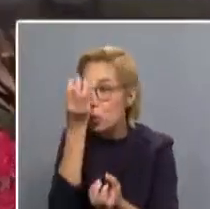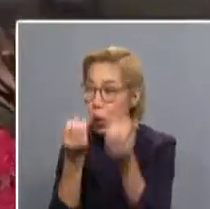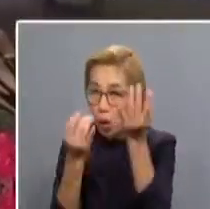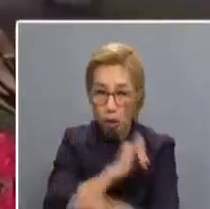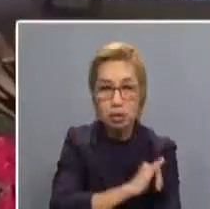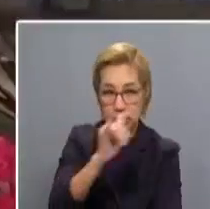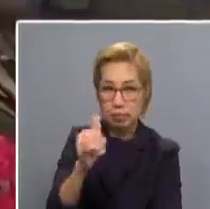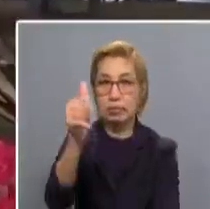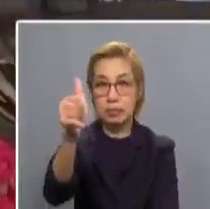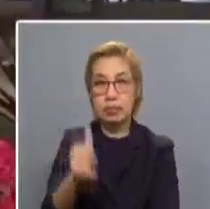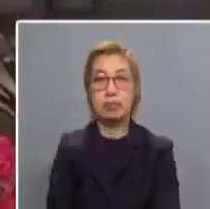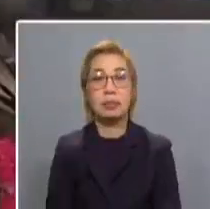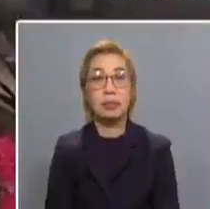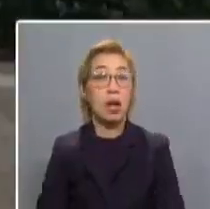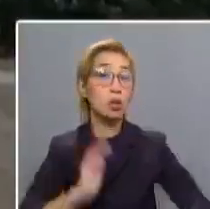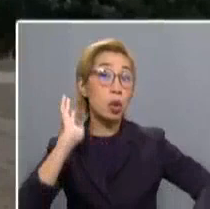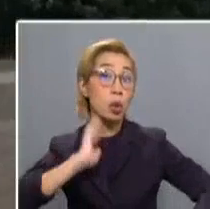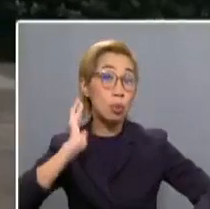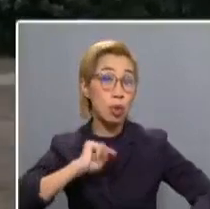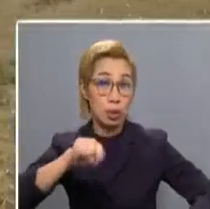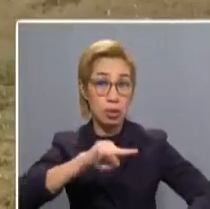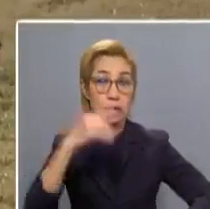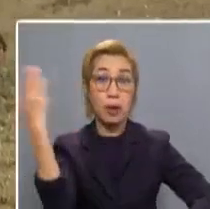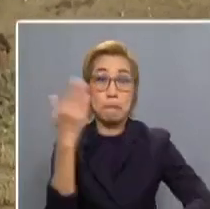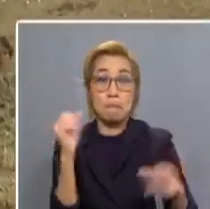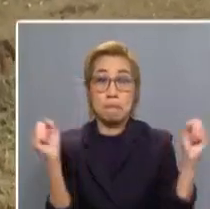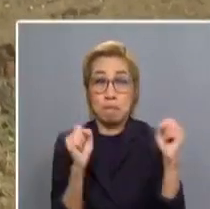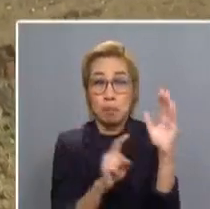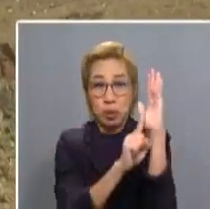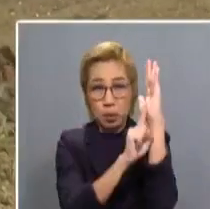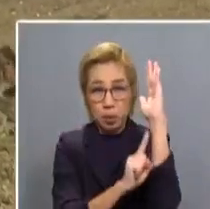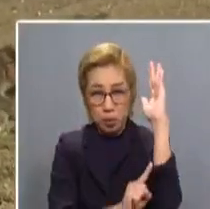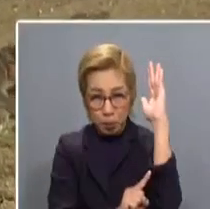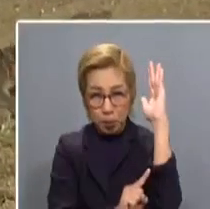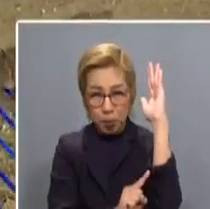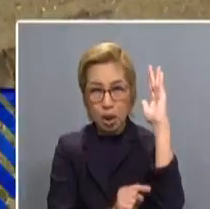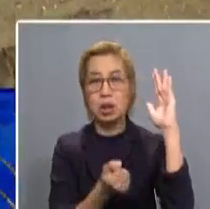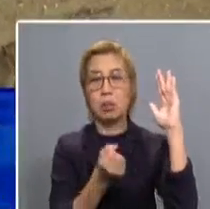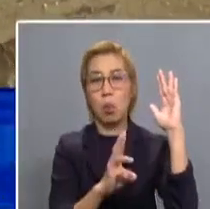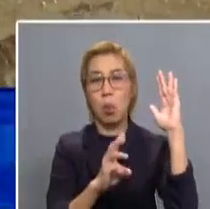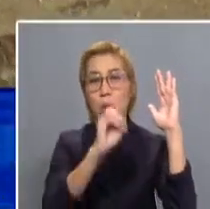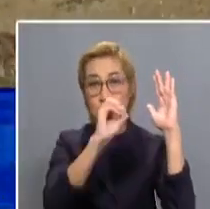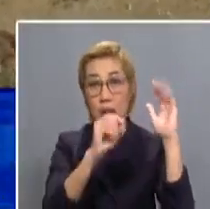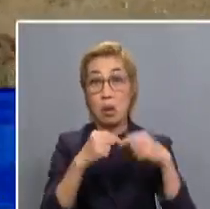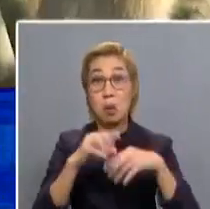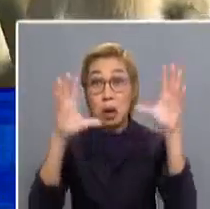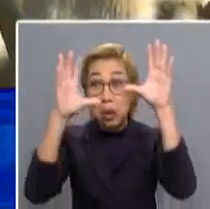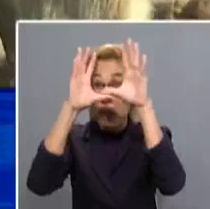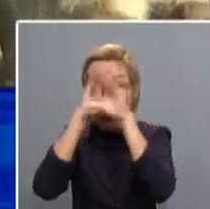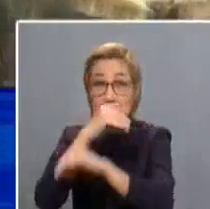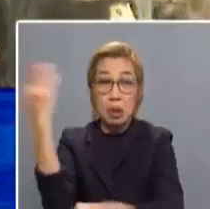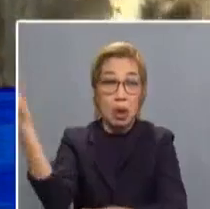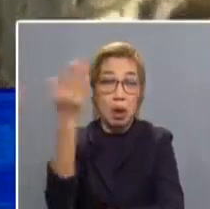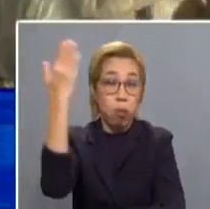คะส่วนที่ลพบุรีค่ะอุณหภูมิลดต่ำลงมาอยู่ที่16องศาเซลเซียสยิ่งช่วงกลางคืนนะคะล